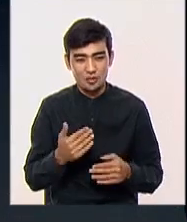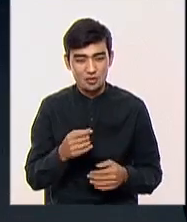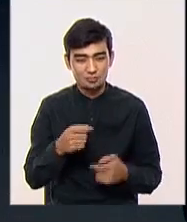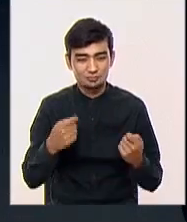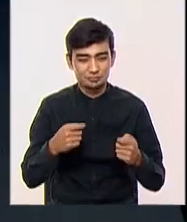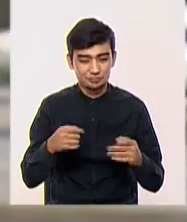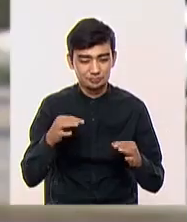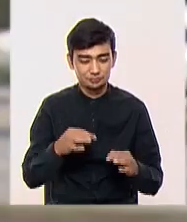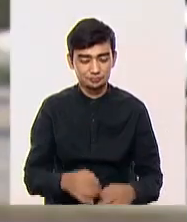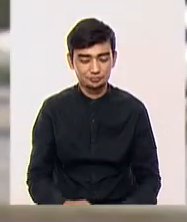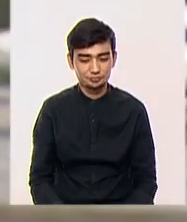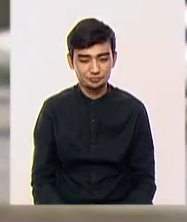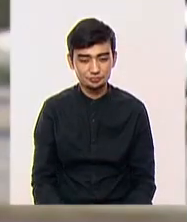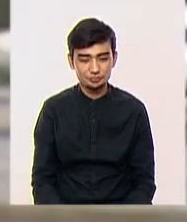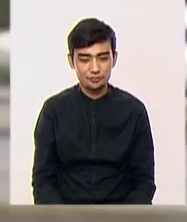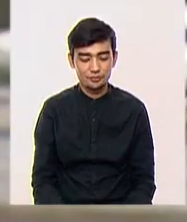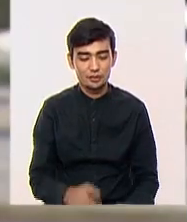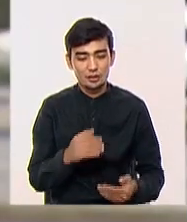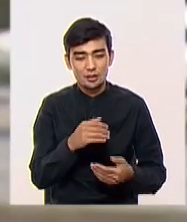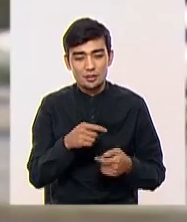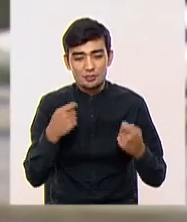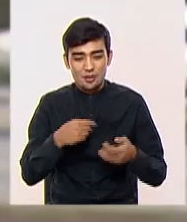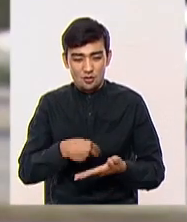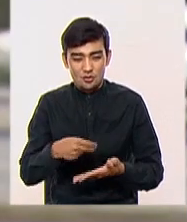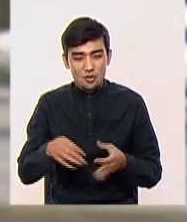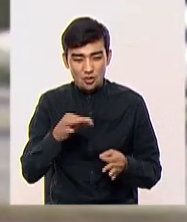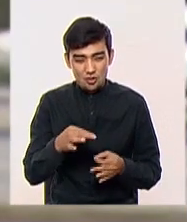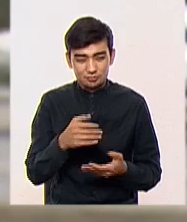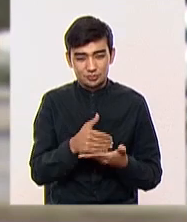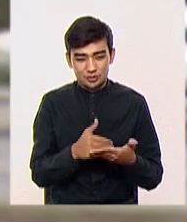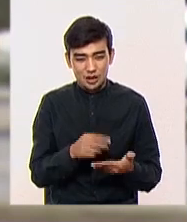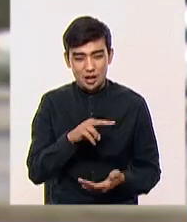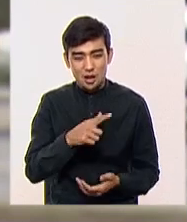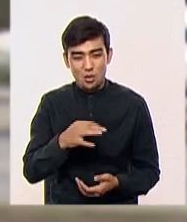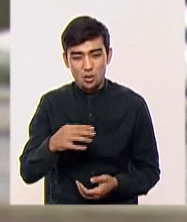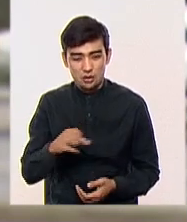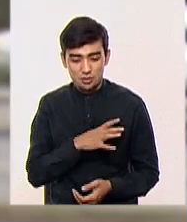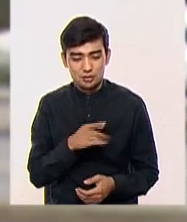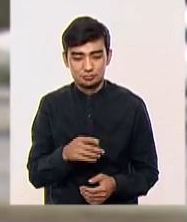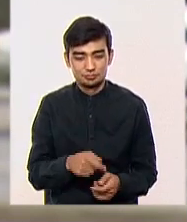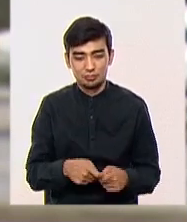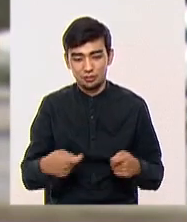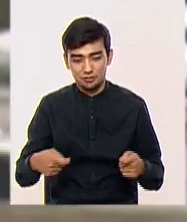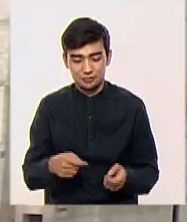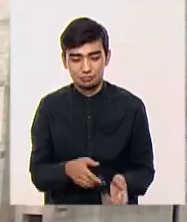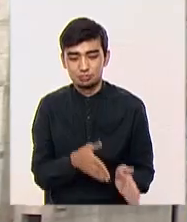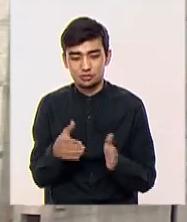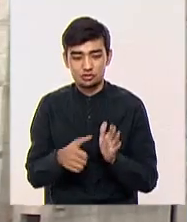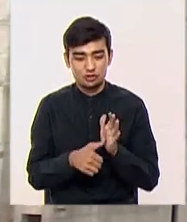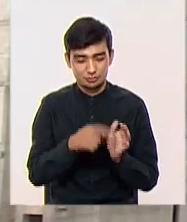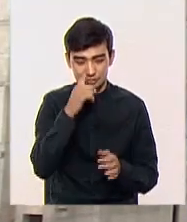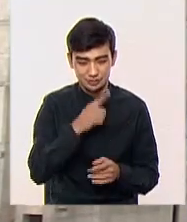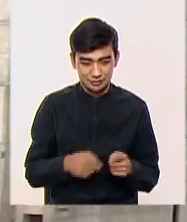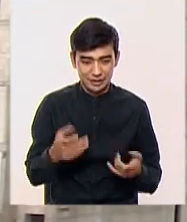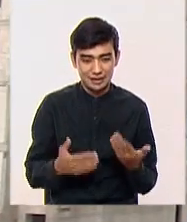Раимбеков. Процесс покупки квартиры по льготным процентам теперь растянется на полгода. Либо придется платить по